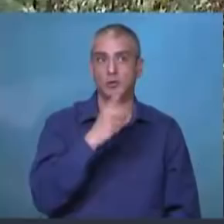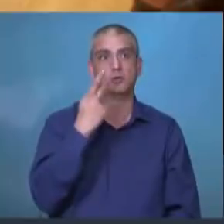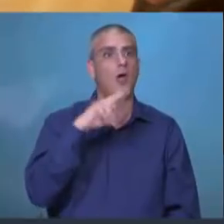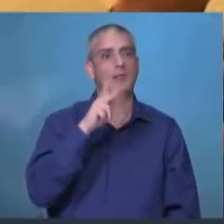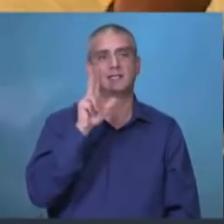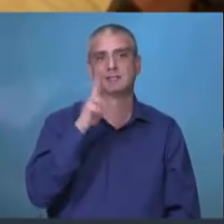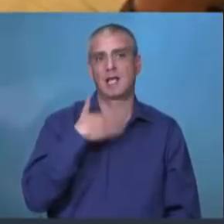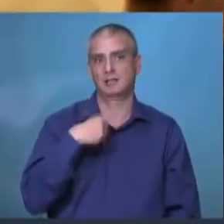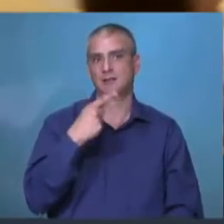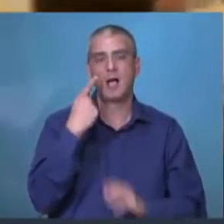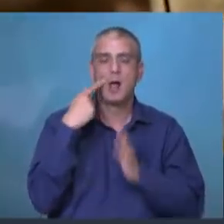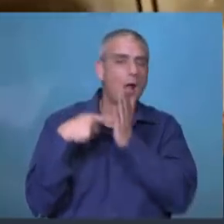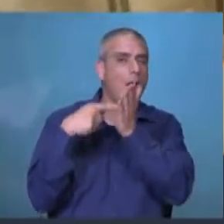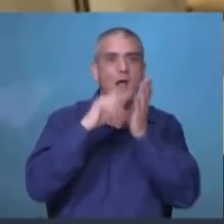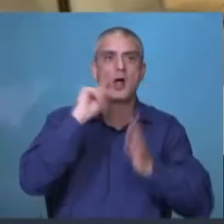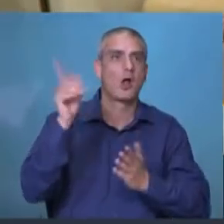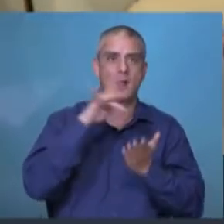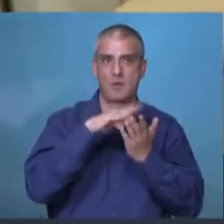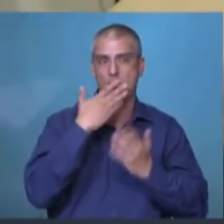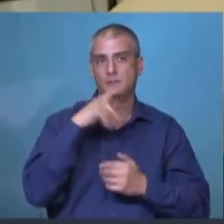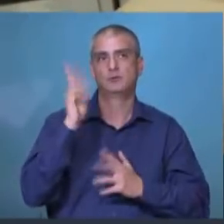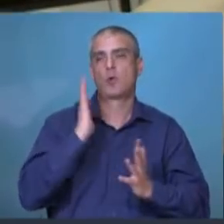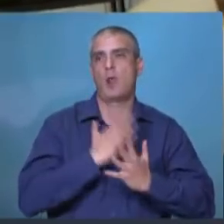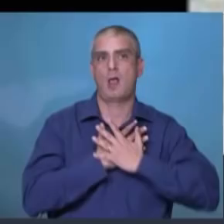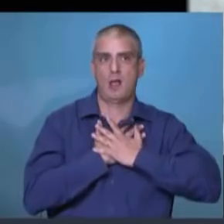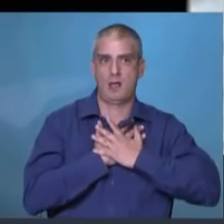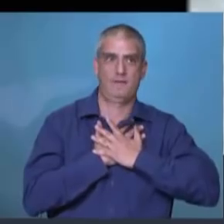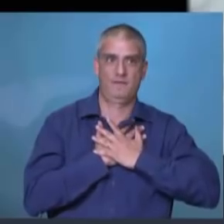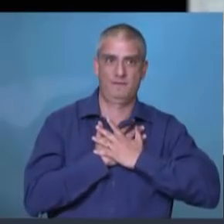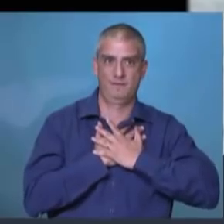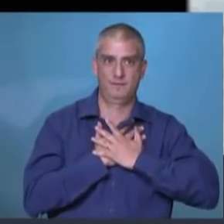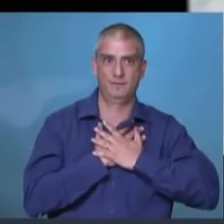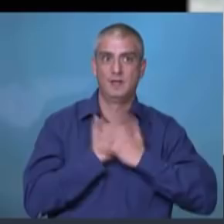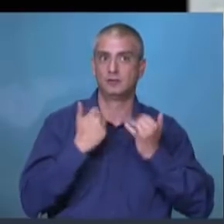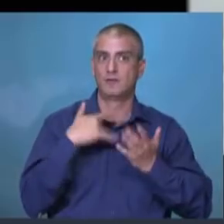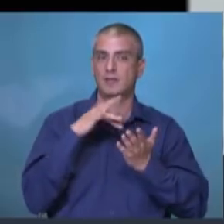מכל, ציקי רצה להכיר לכל פינה בארץ שהוא כל כך אהב.